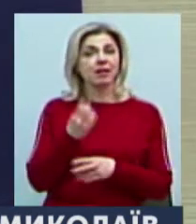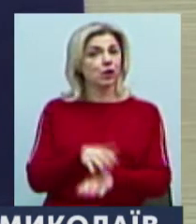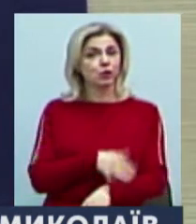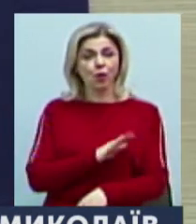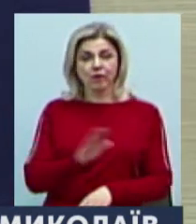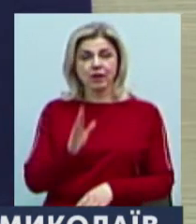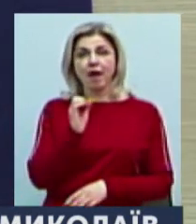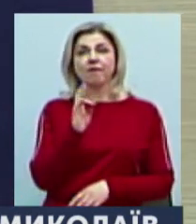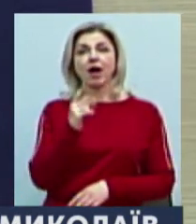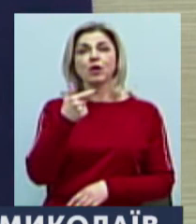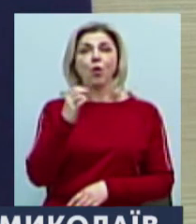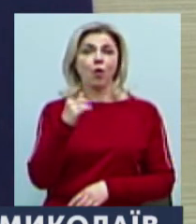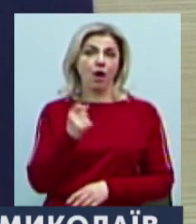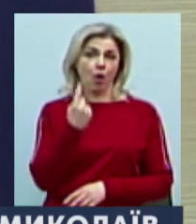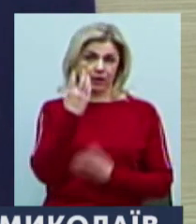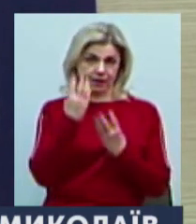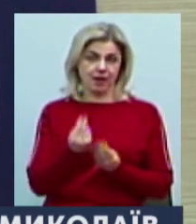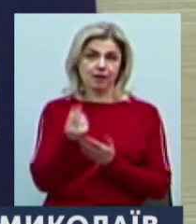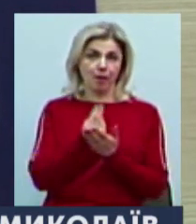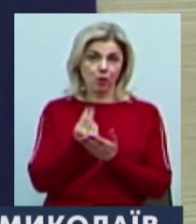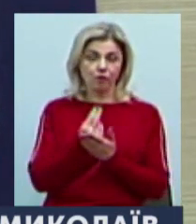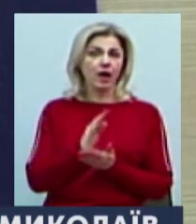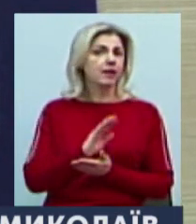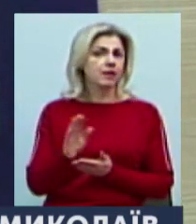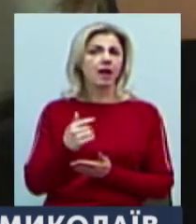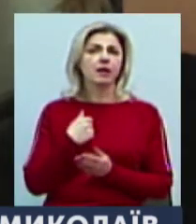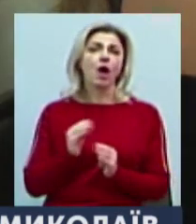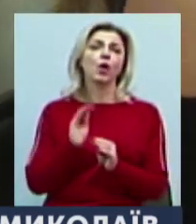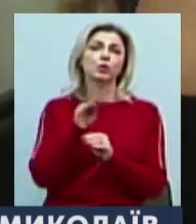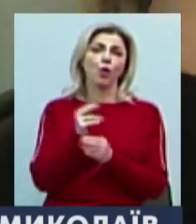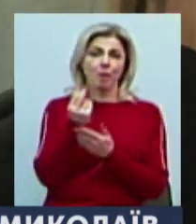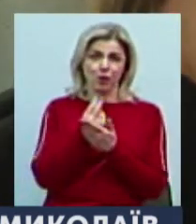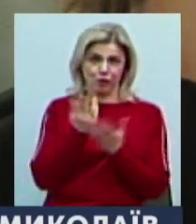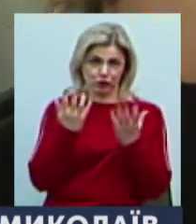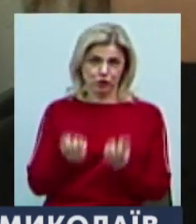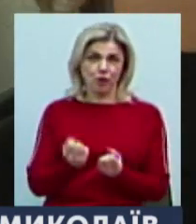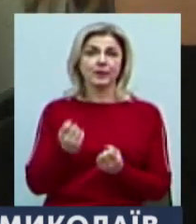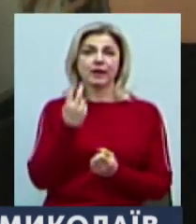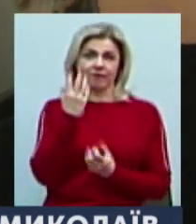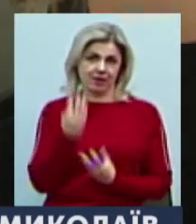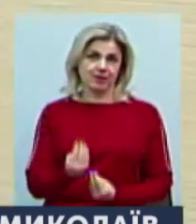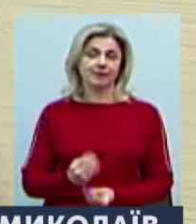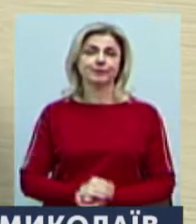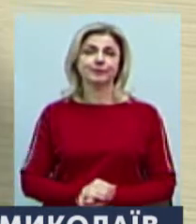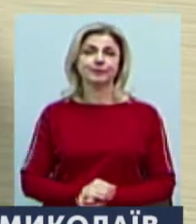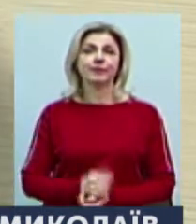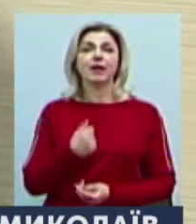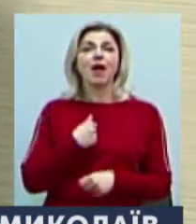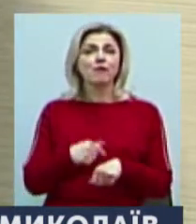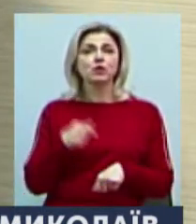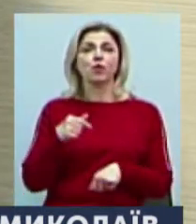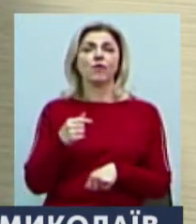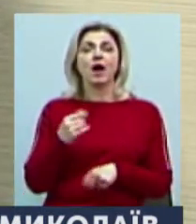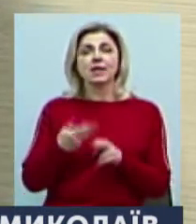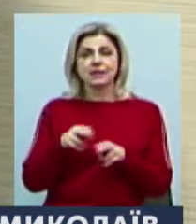Ван Гога. Десь один день я її малював. А ні, я її домальовував ще, тобто два дні. Ну, я відчував, а